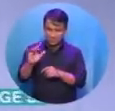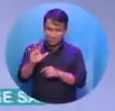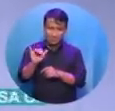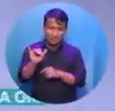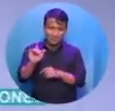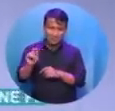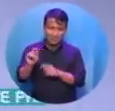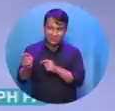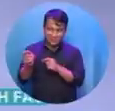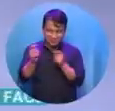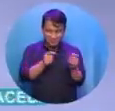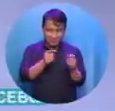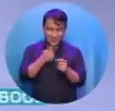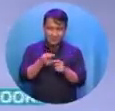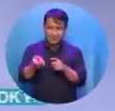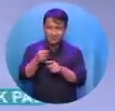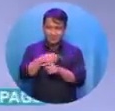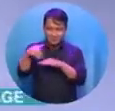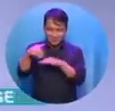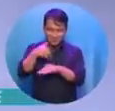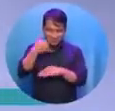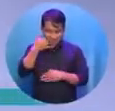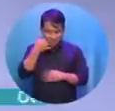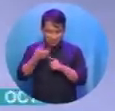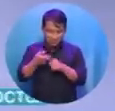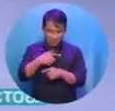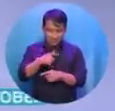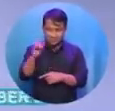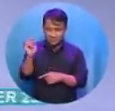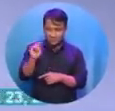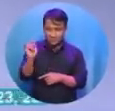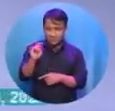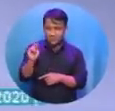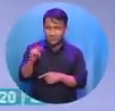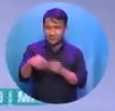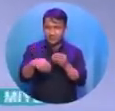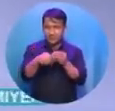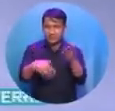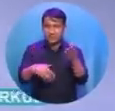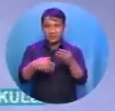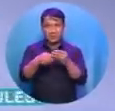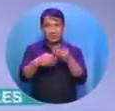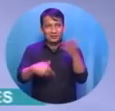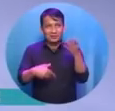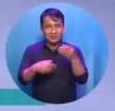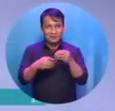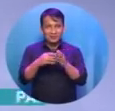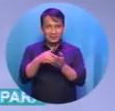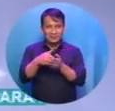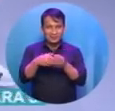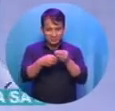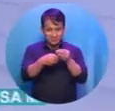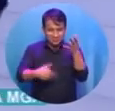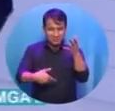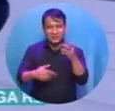steady. O, tawag tayo sa mga taga Whitey. Ha? Okay. Hindi gumagalaw yung Whitey, mahina. Paano tayo tatawag sa Whitey? Ang hina